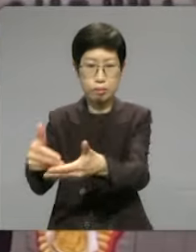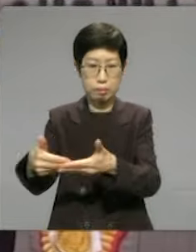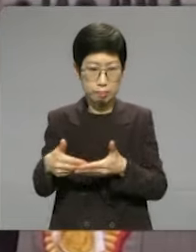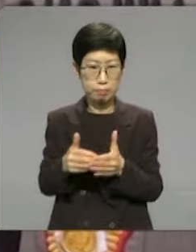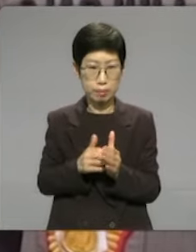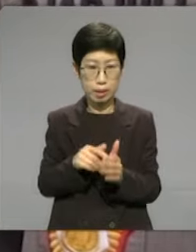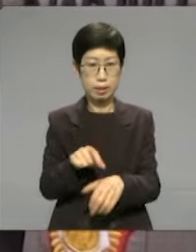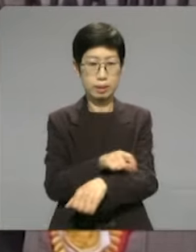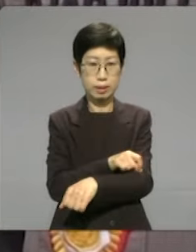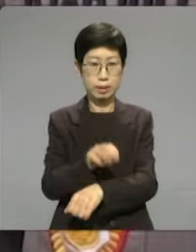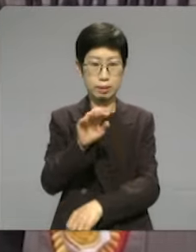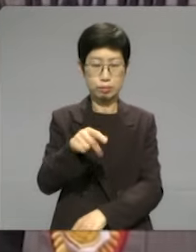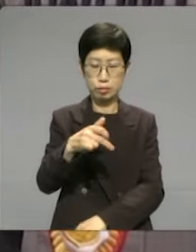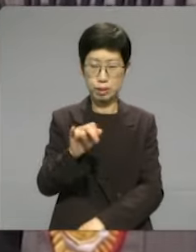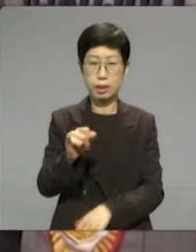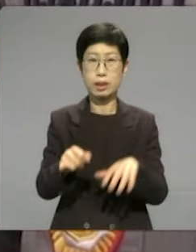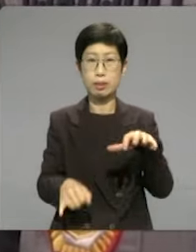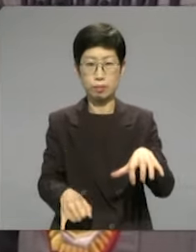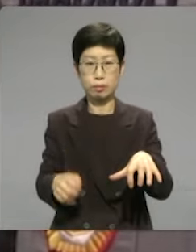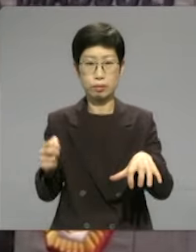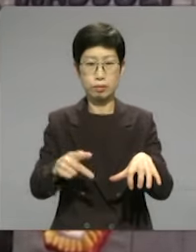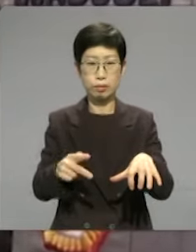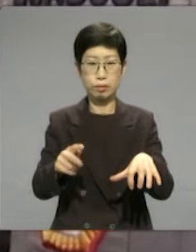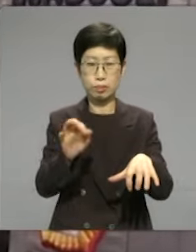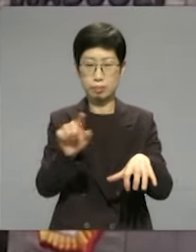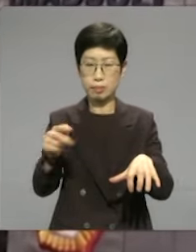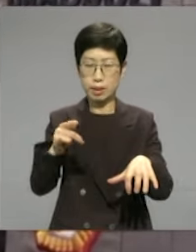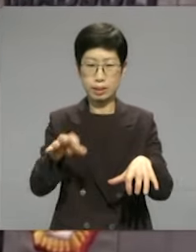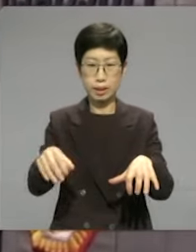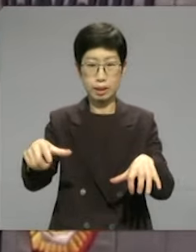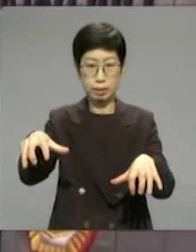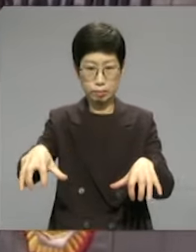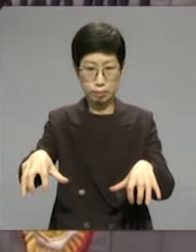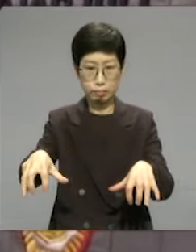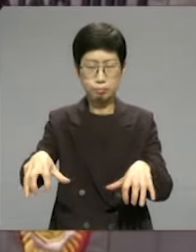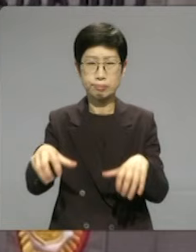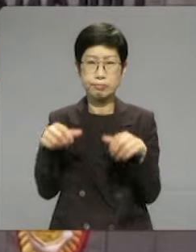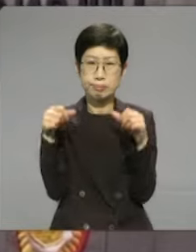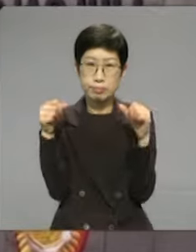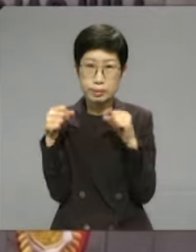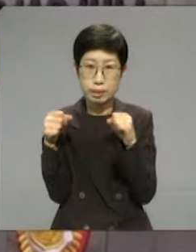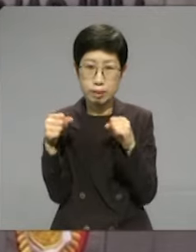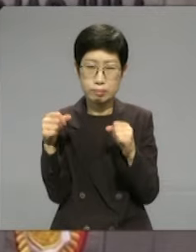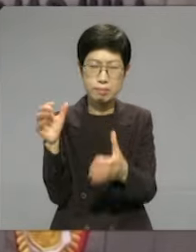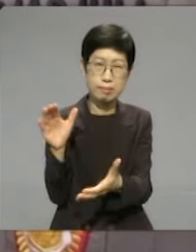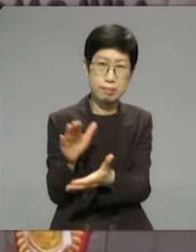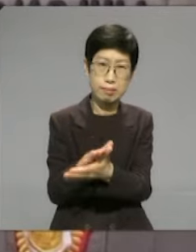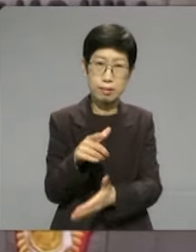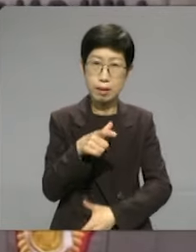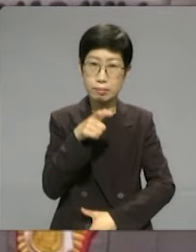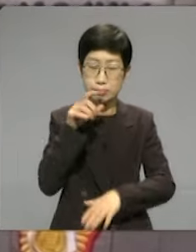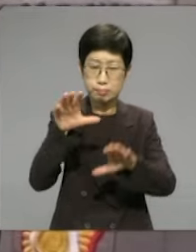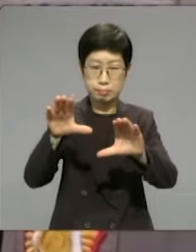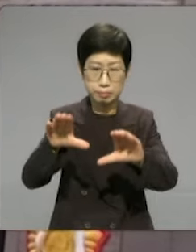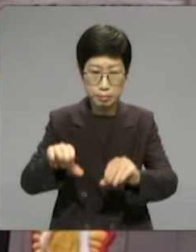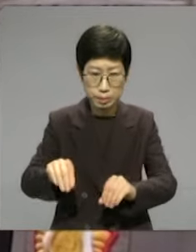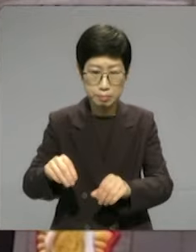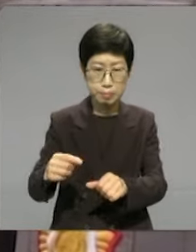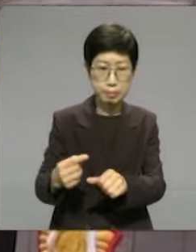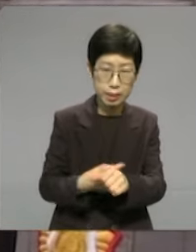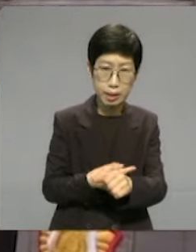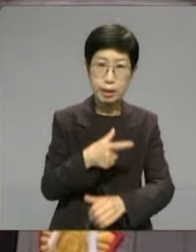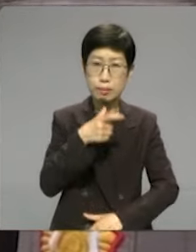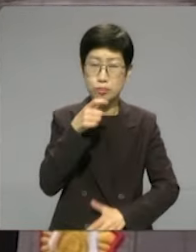dari tanah longsor ini diikuti juga banjir bandang. Yang diperkirakan memang